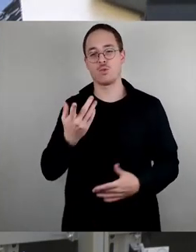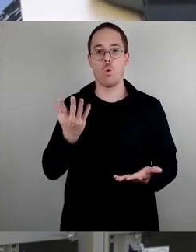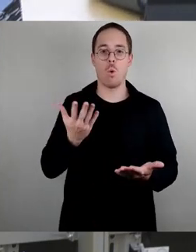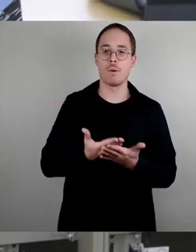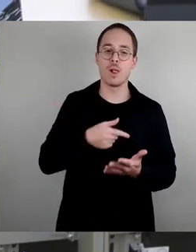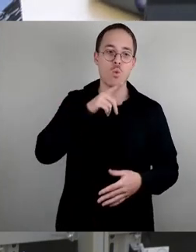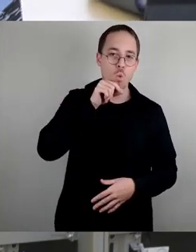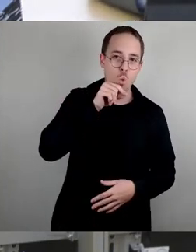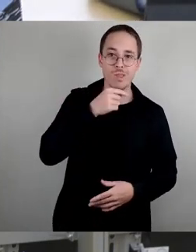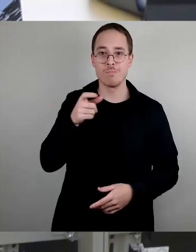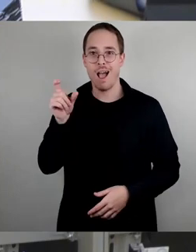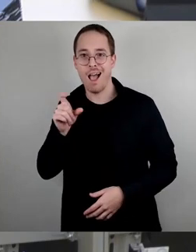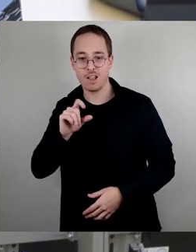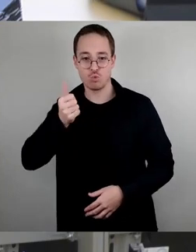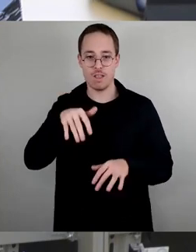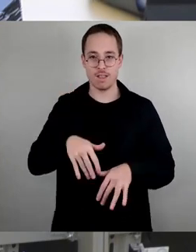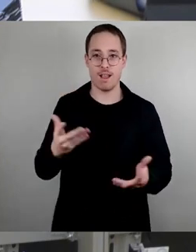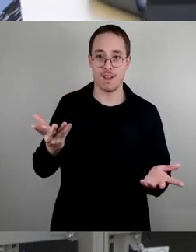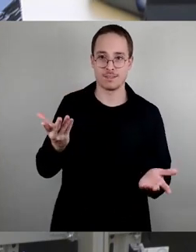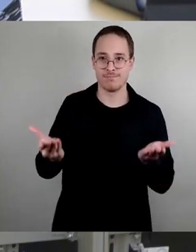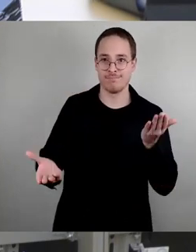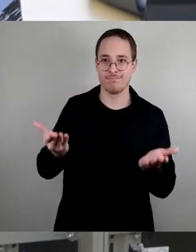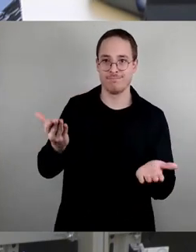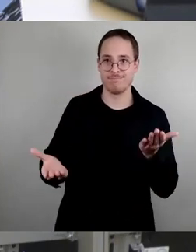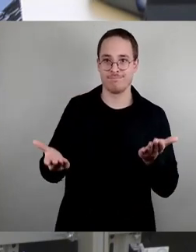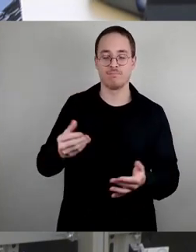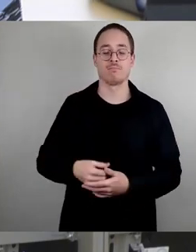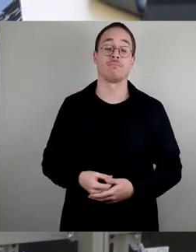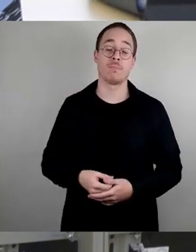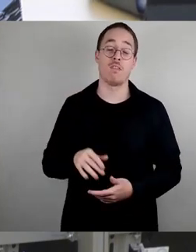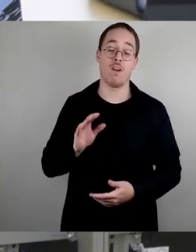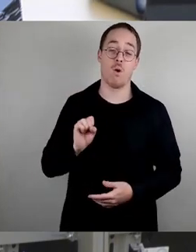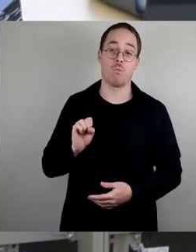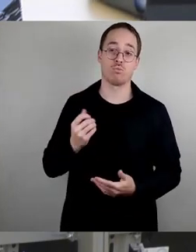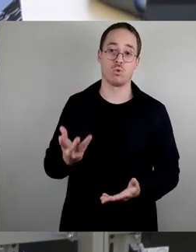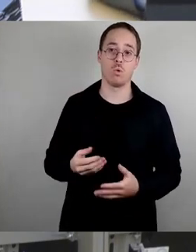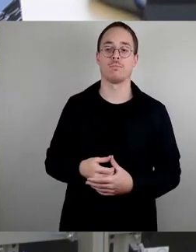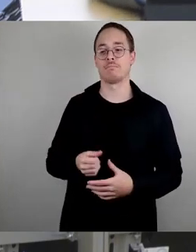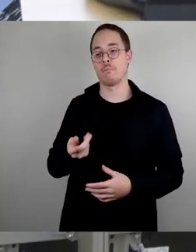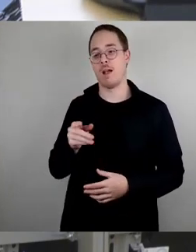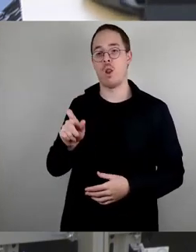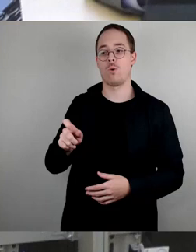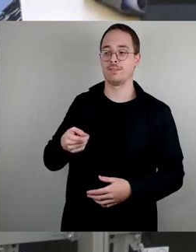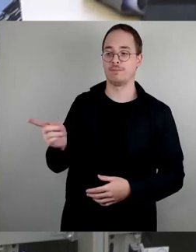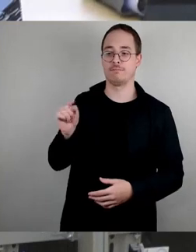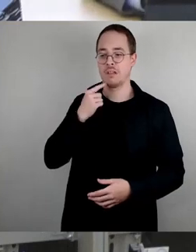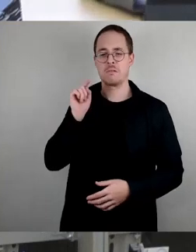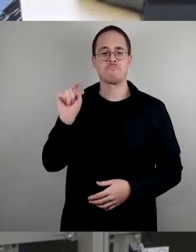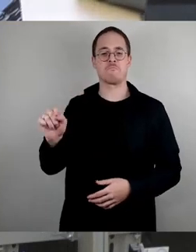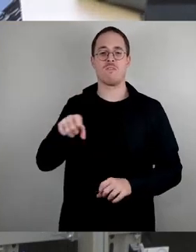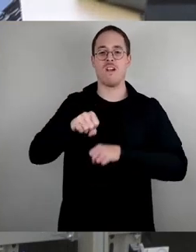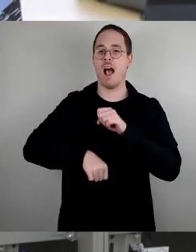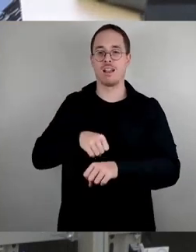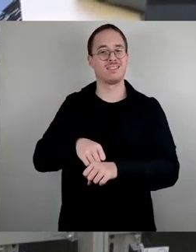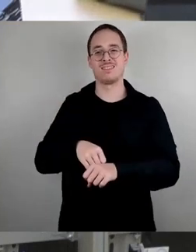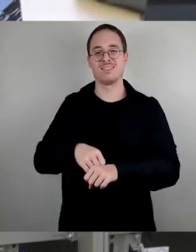jetzt einfach nicht Fahrrad fahren. Für die ist das keine einladende Verkehrsinfrastruktur. Und wir sind einfach dazu angetreten,